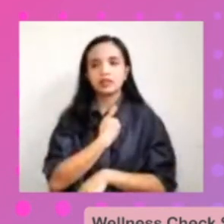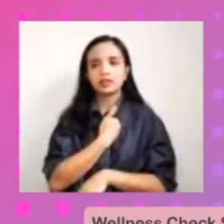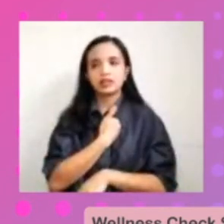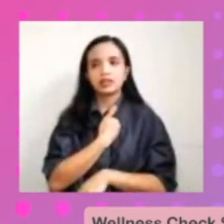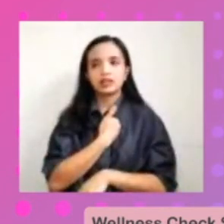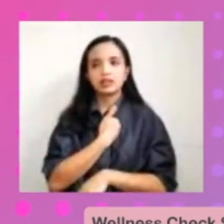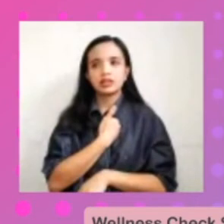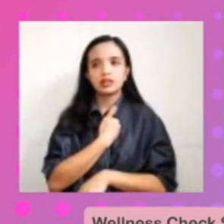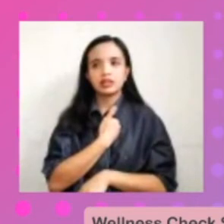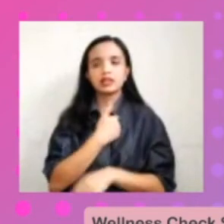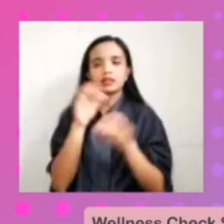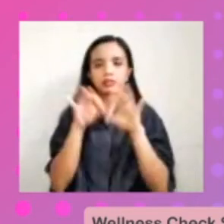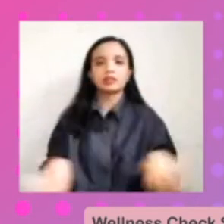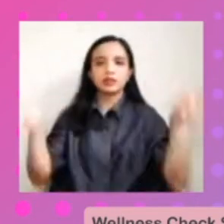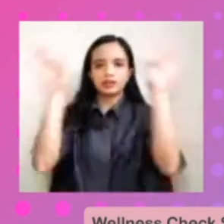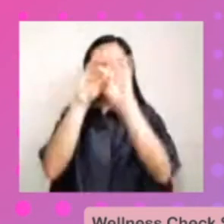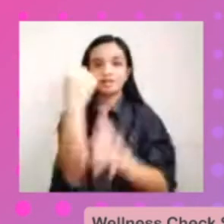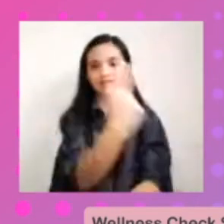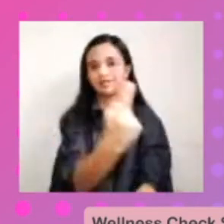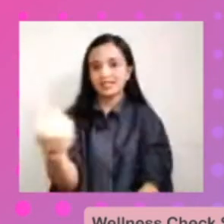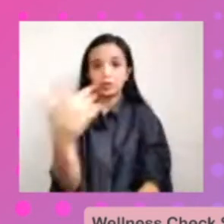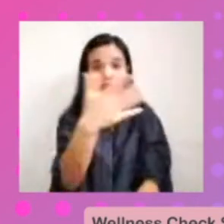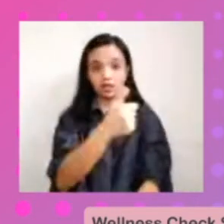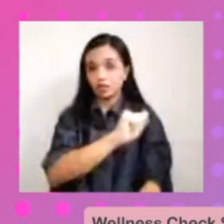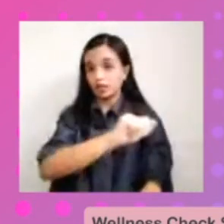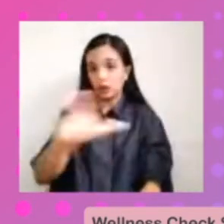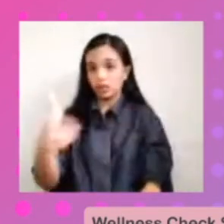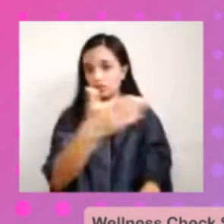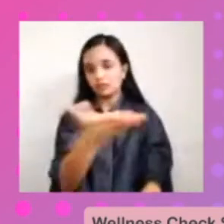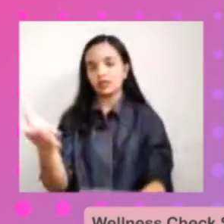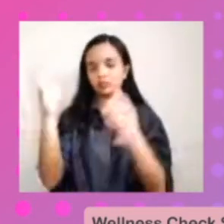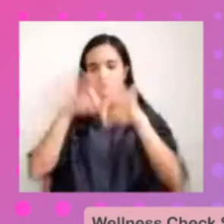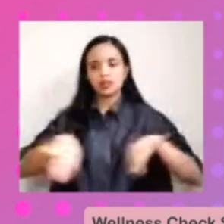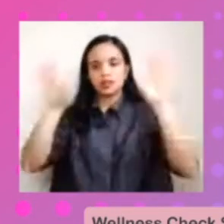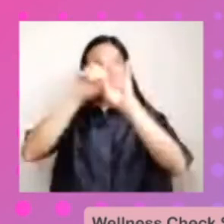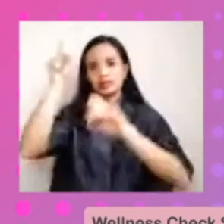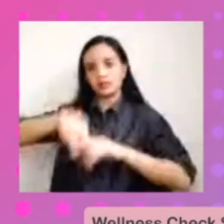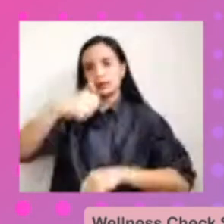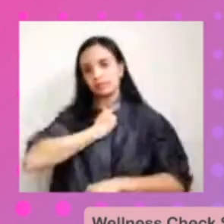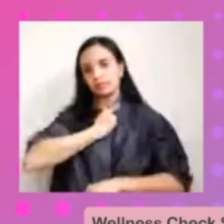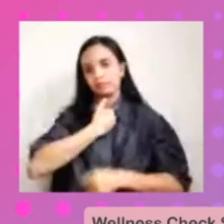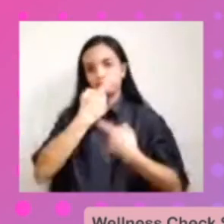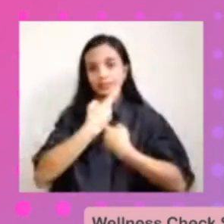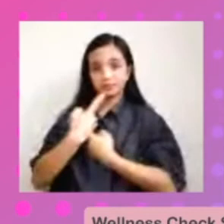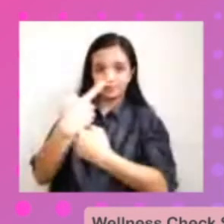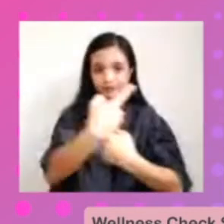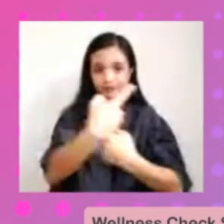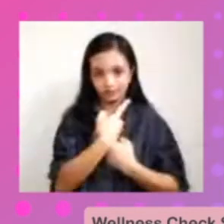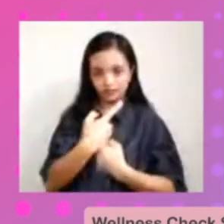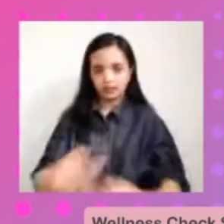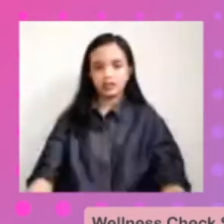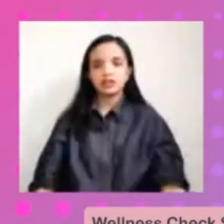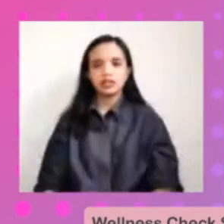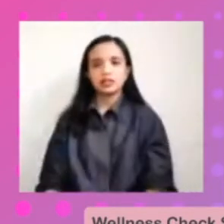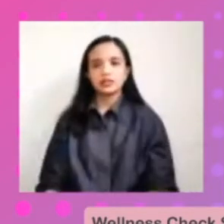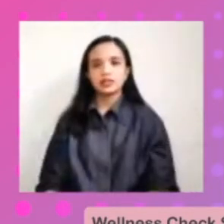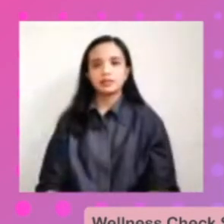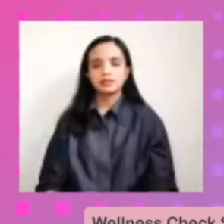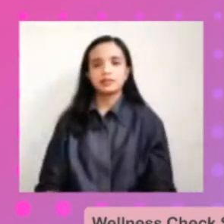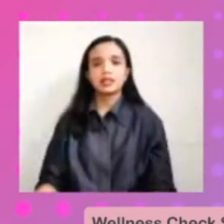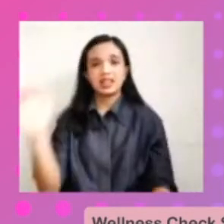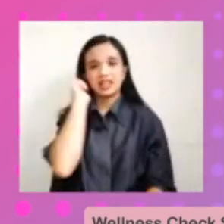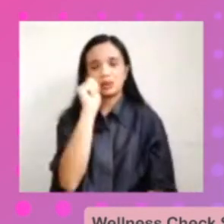levels, lalo na not only for us who are actually affected, sabi nung I